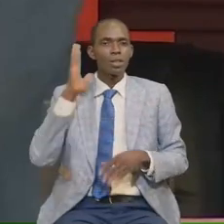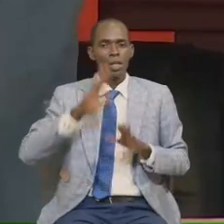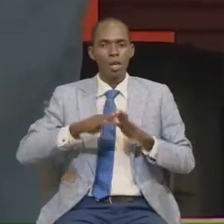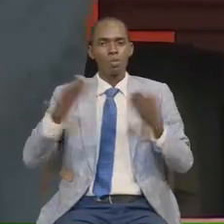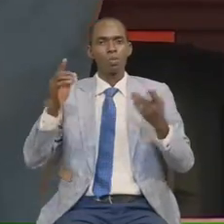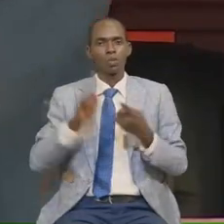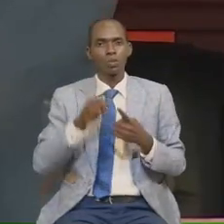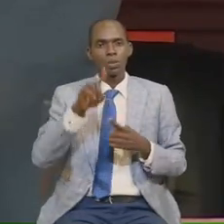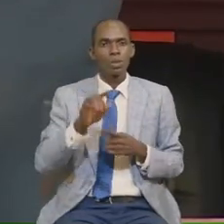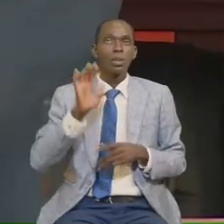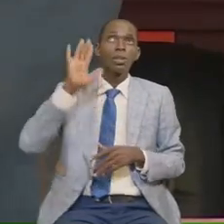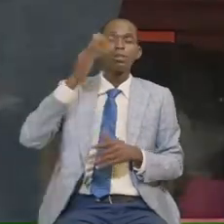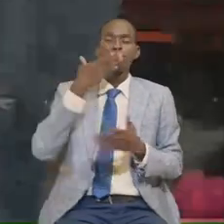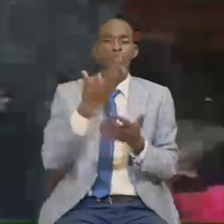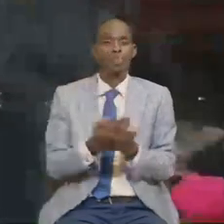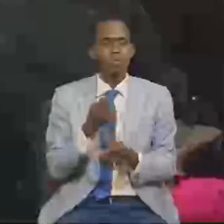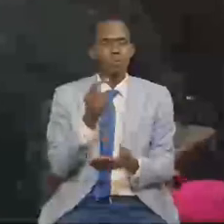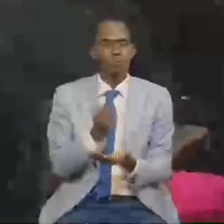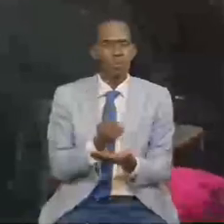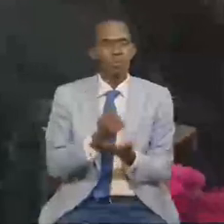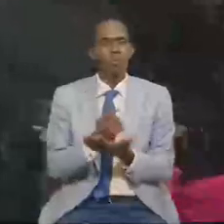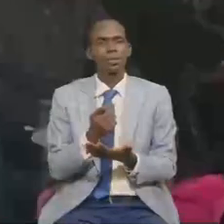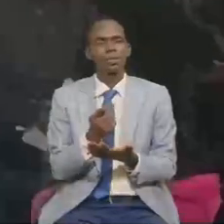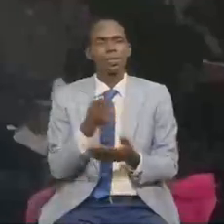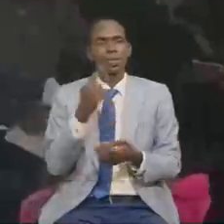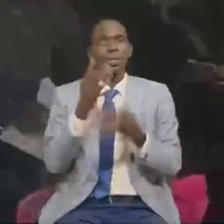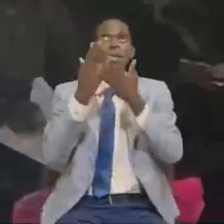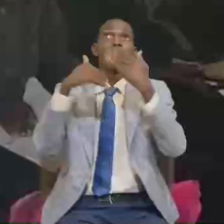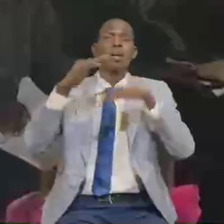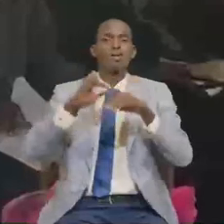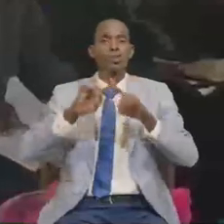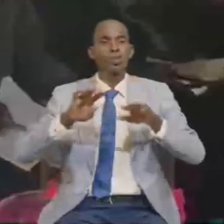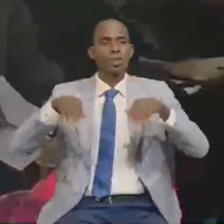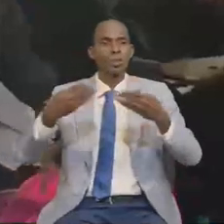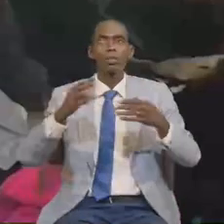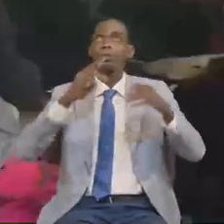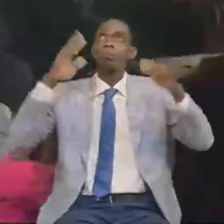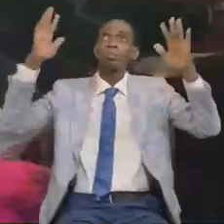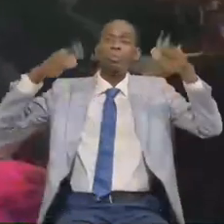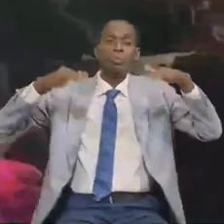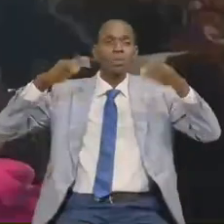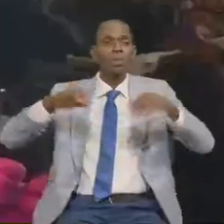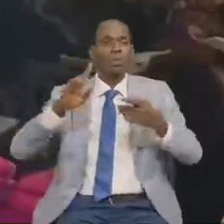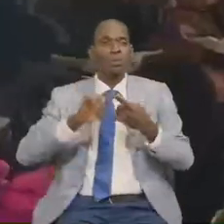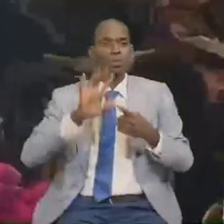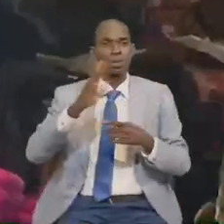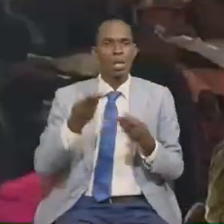le ciel, pour envoyer à ton pays la pluie en son temps et pour